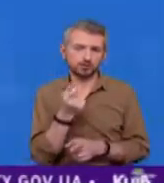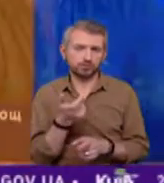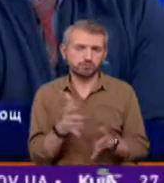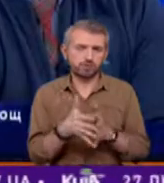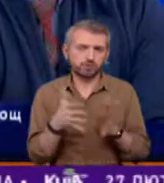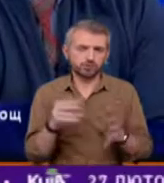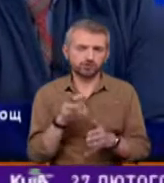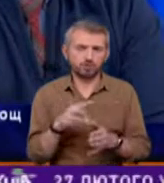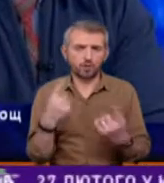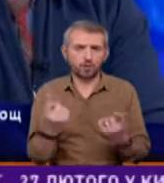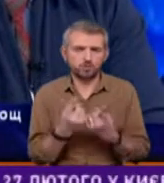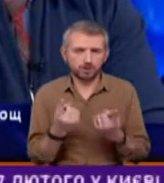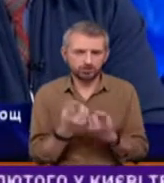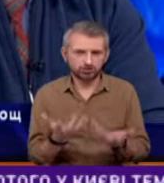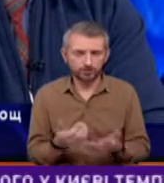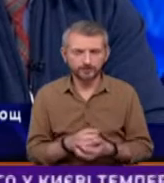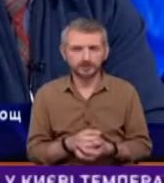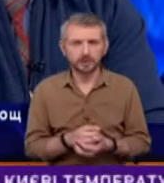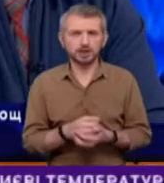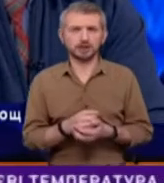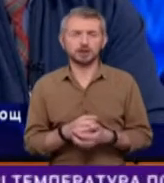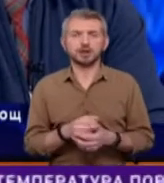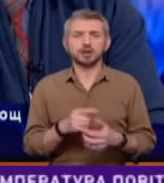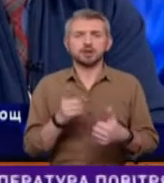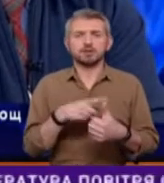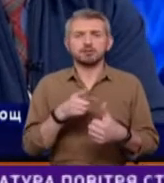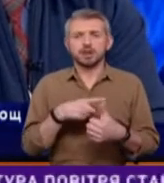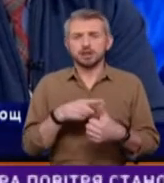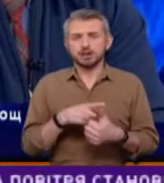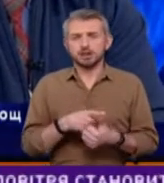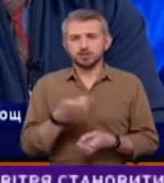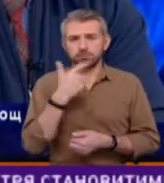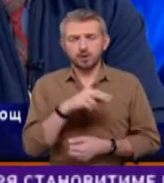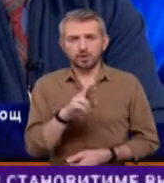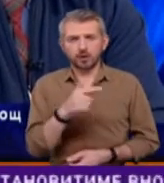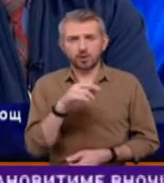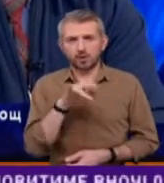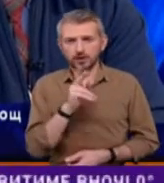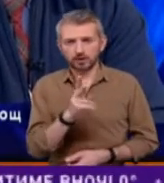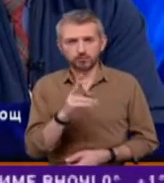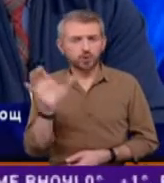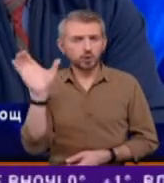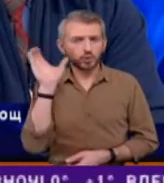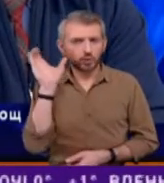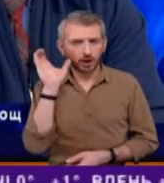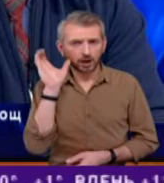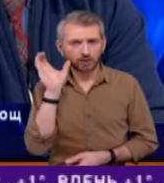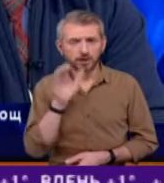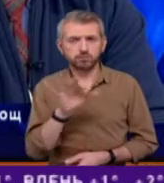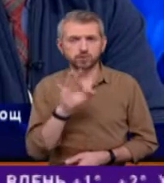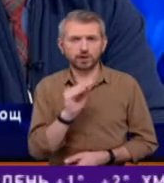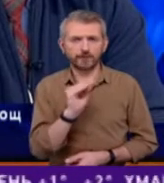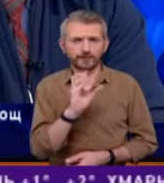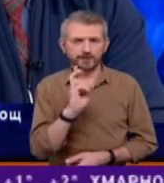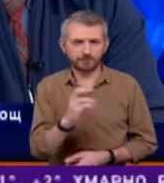ніж обично, дозвольте. Перша репліка пану Ягольнику. Ви знаєте, послухав про ФСБ